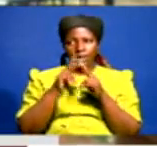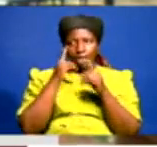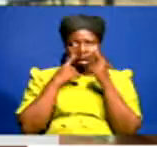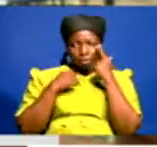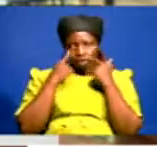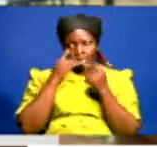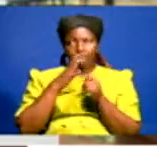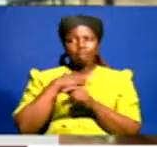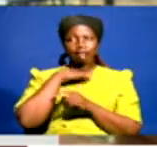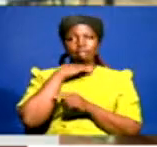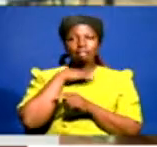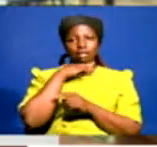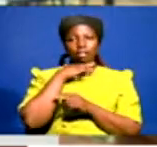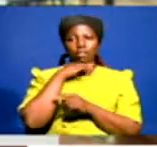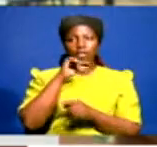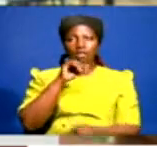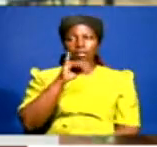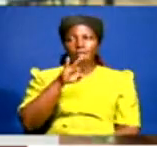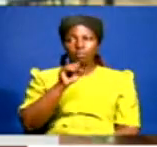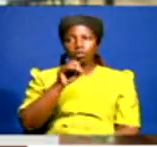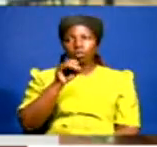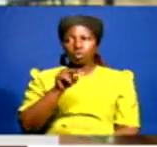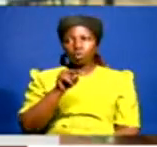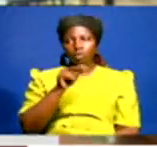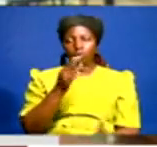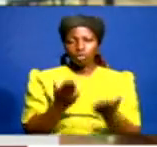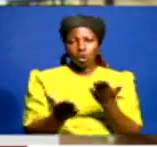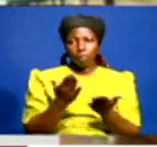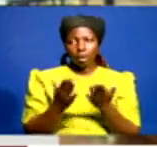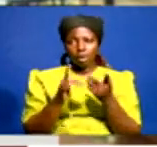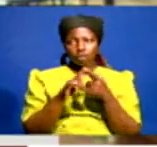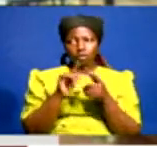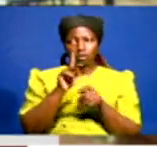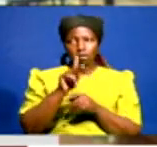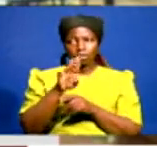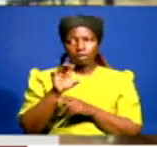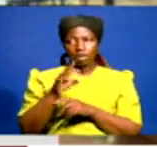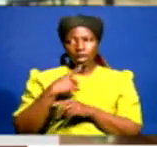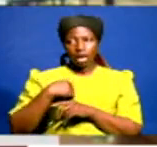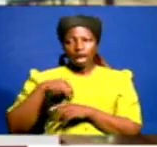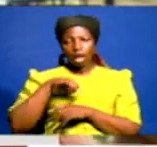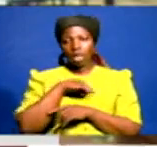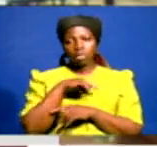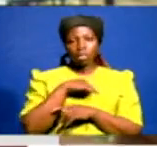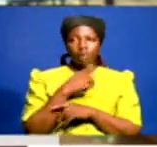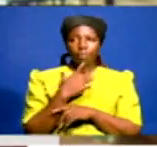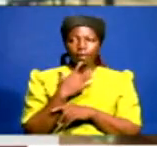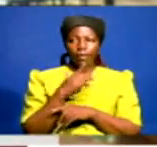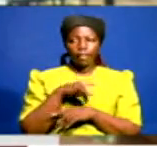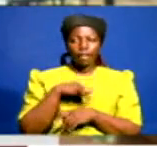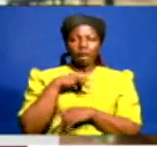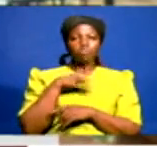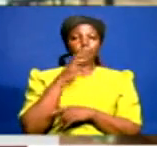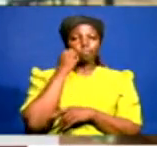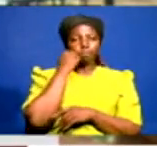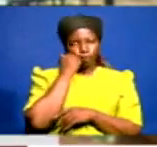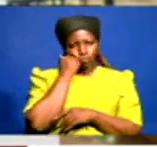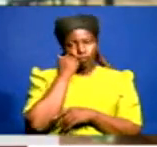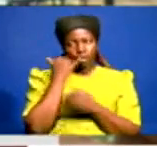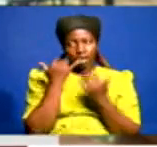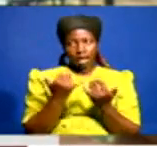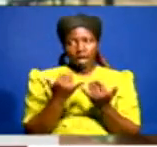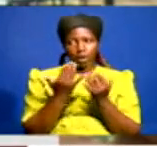tukilinganisha na sisi vile pia pale katika Broadcasting House tumehuzunika sana. Na hivyo sasa hivi nataka ni peleke kwako uendelee